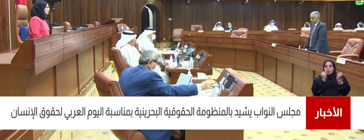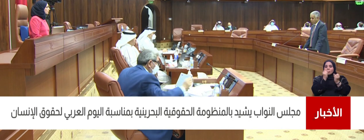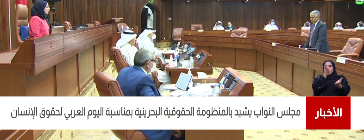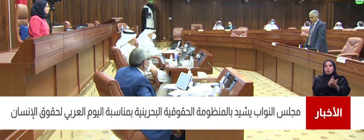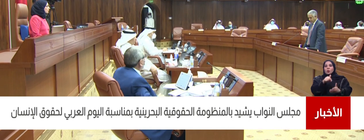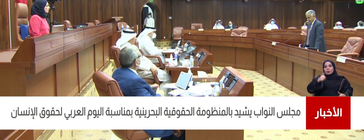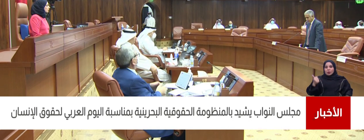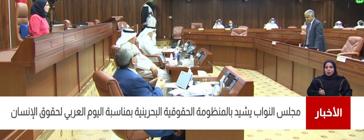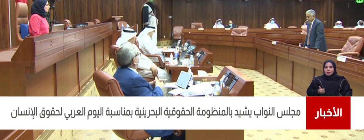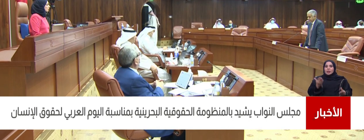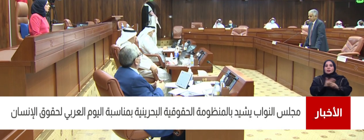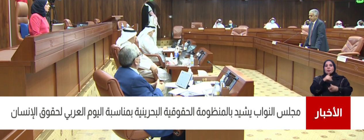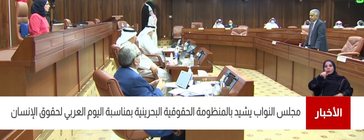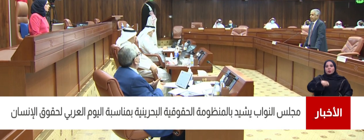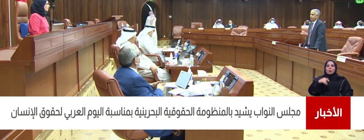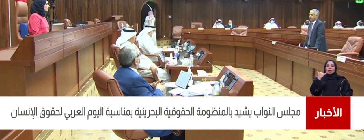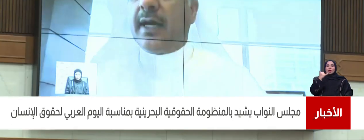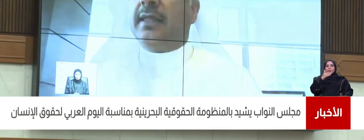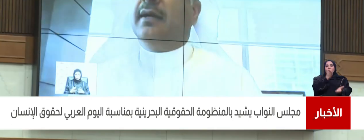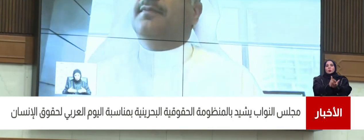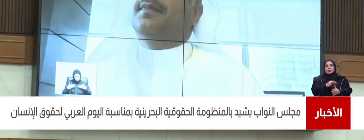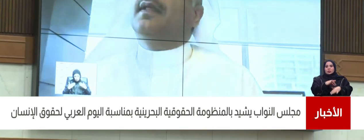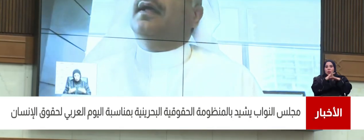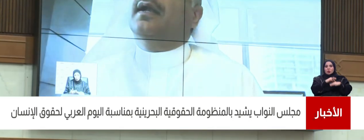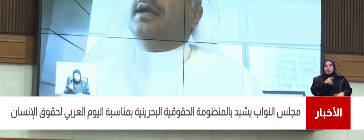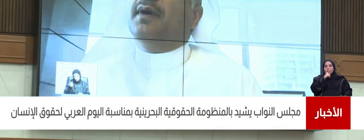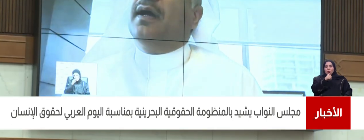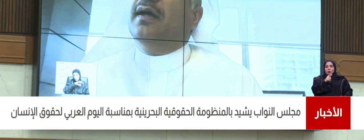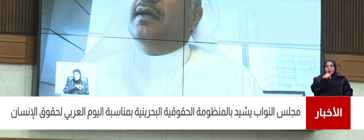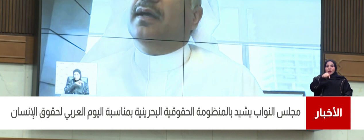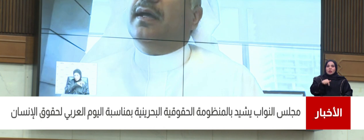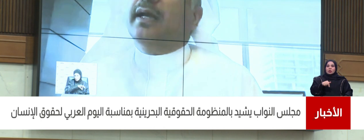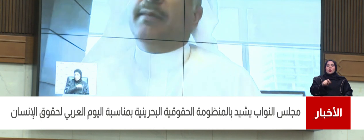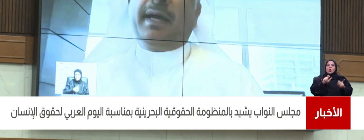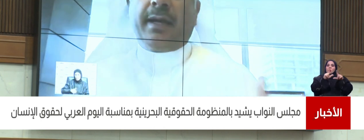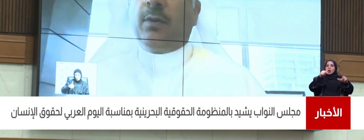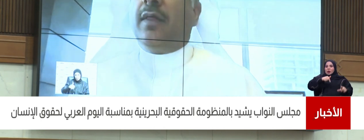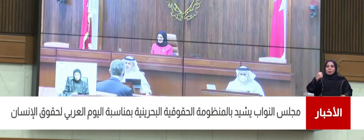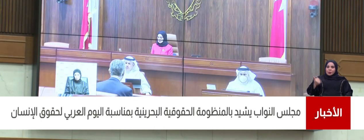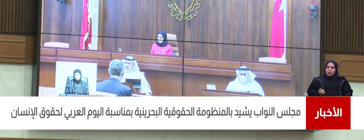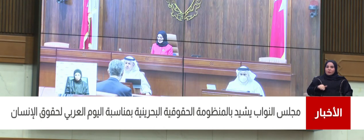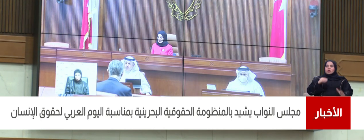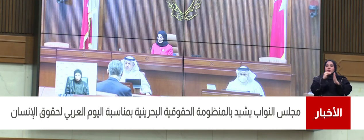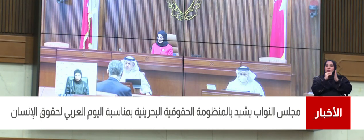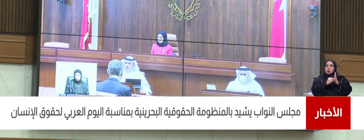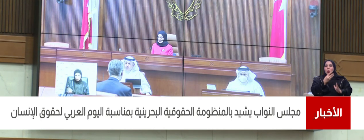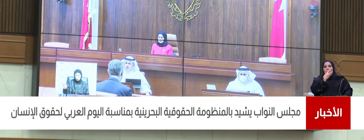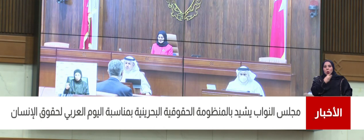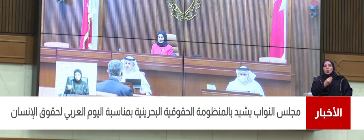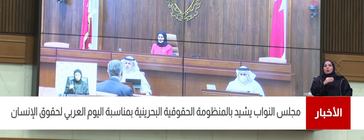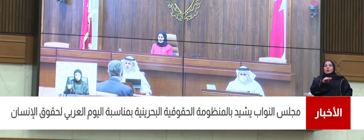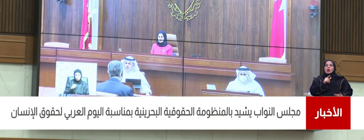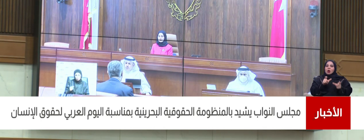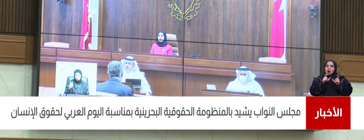البحرينية. وبمناسبة اليوم العربي لحقوق الإنسان، أشادت معاليها بما تمتلكه البحرين من سجل